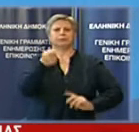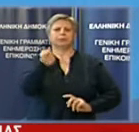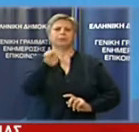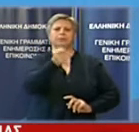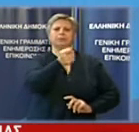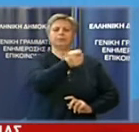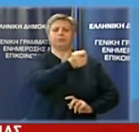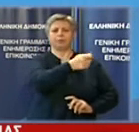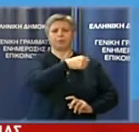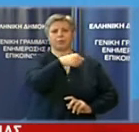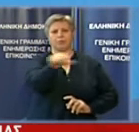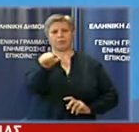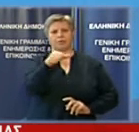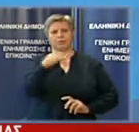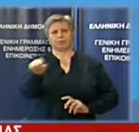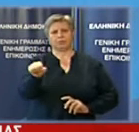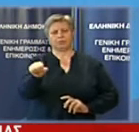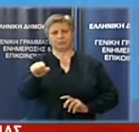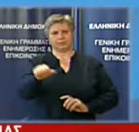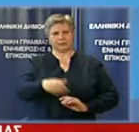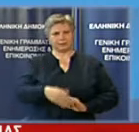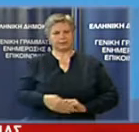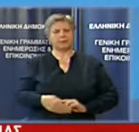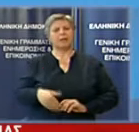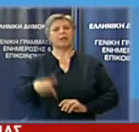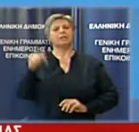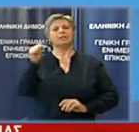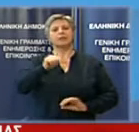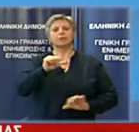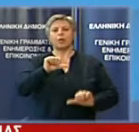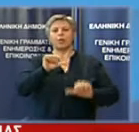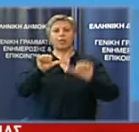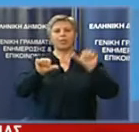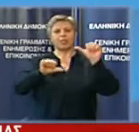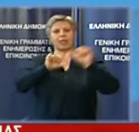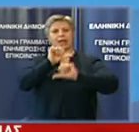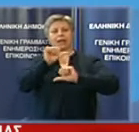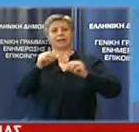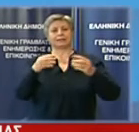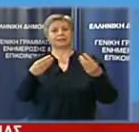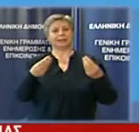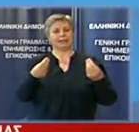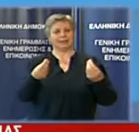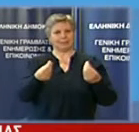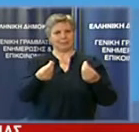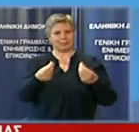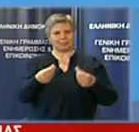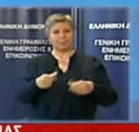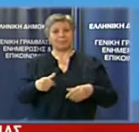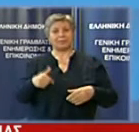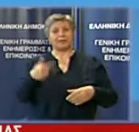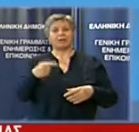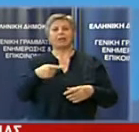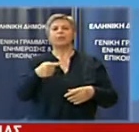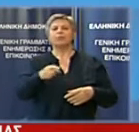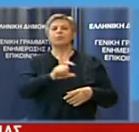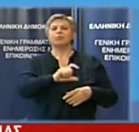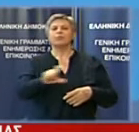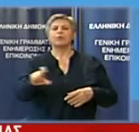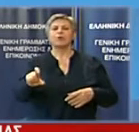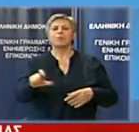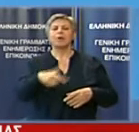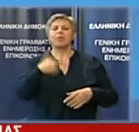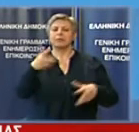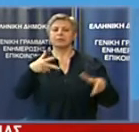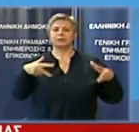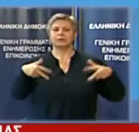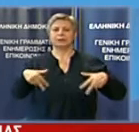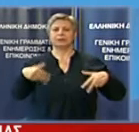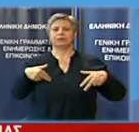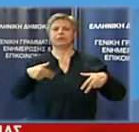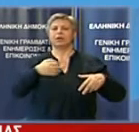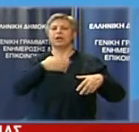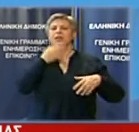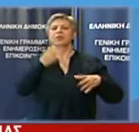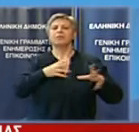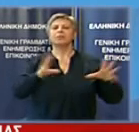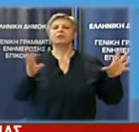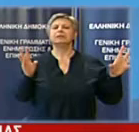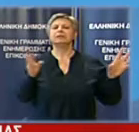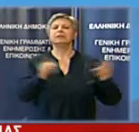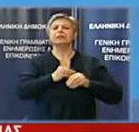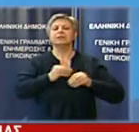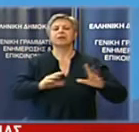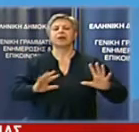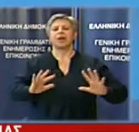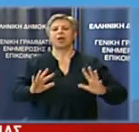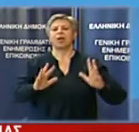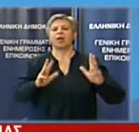οικονομικού περιβάλλοντος. Το αμέσως επόμενο διάστημα η κυβέρνηση θα ανακοινώσει το σχεδιασμό της στο αναπτυξιακό και επενδυτικό